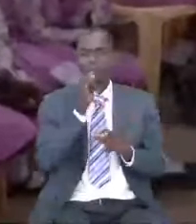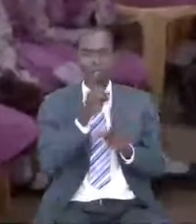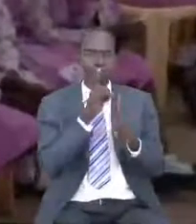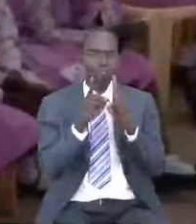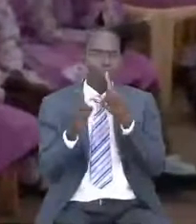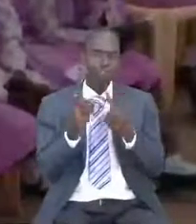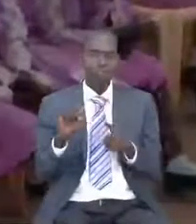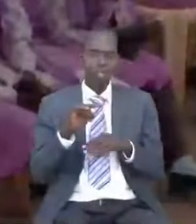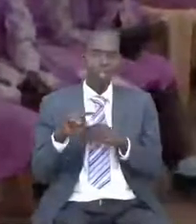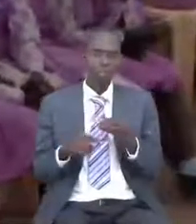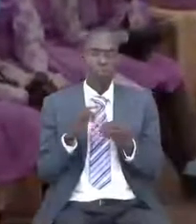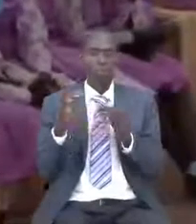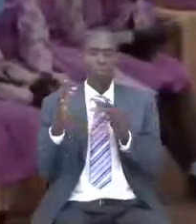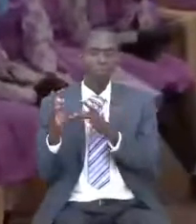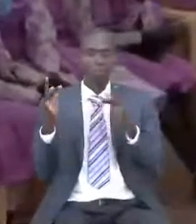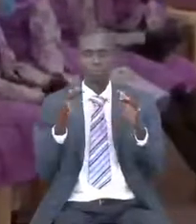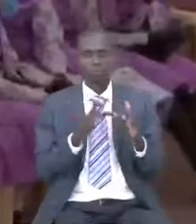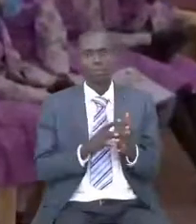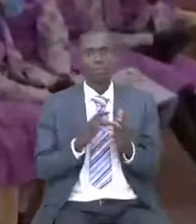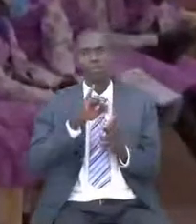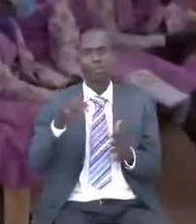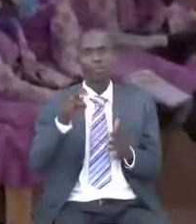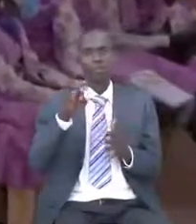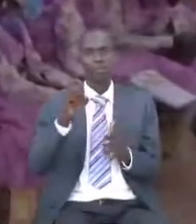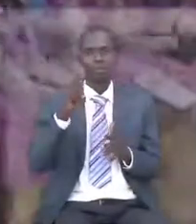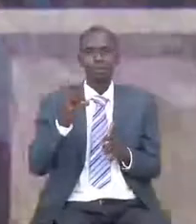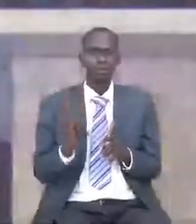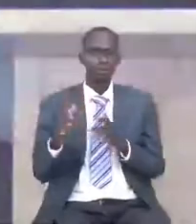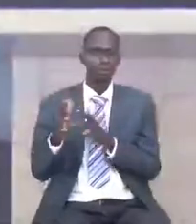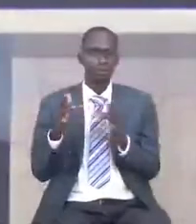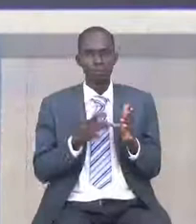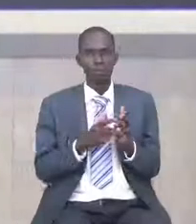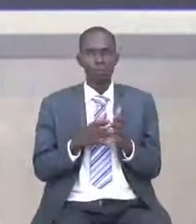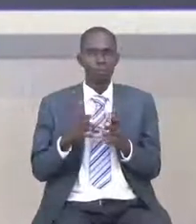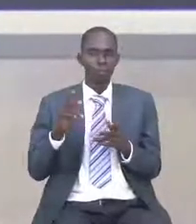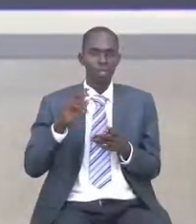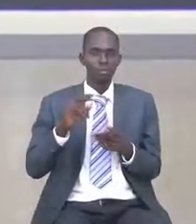J'ai parlé de Jérémie, troisièmement. Je vais parler de Jésus.